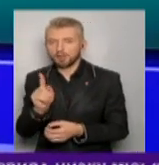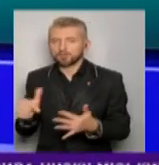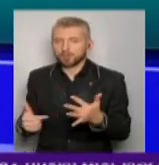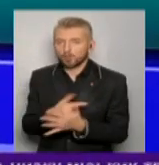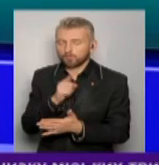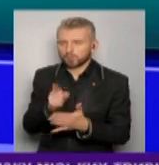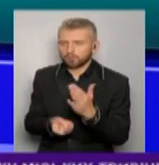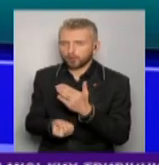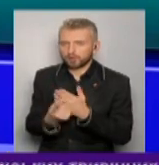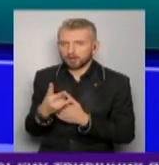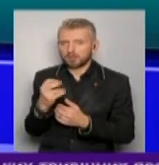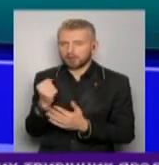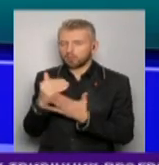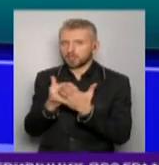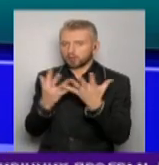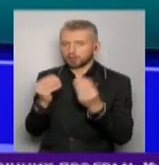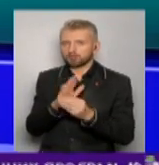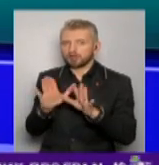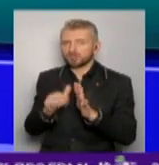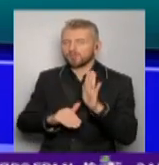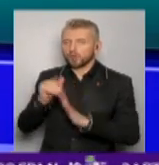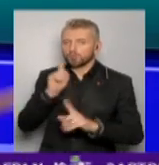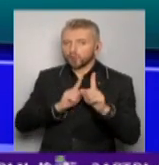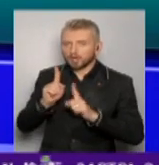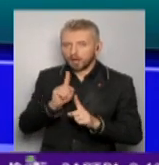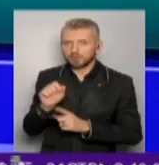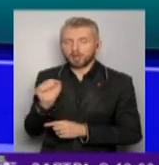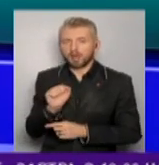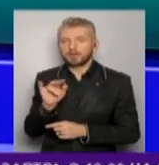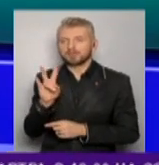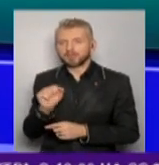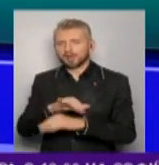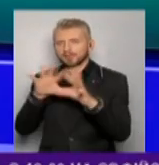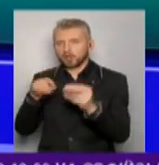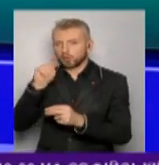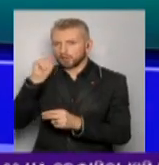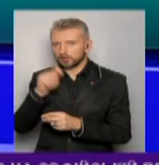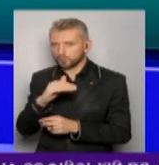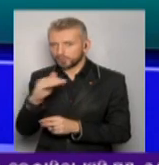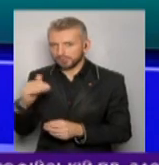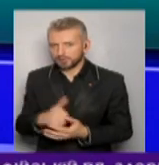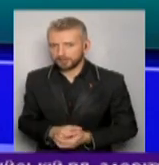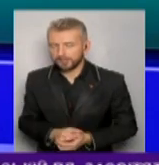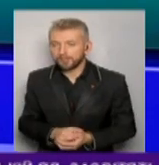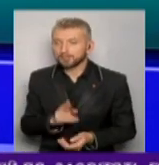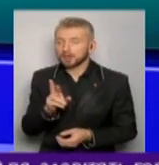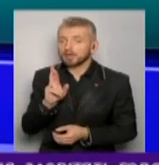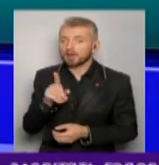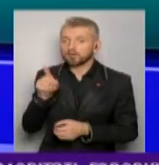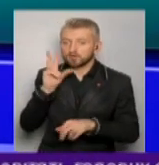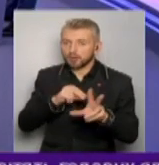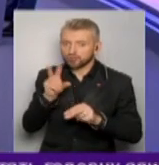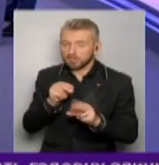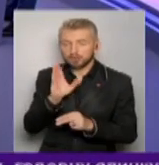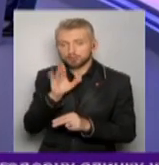воно постає на порядку денному не лише Верховної Ради, а й на загальноукраїнському. Як ви вважаєте, буде